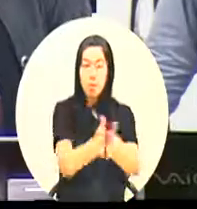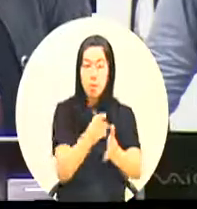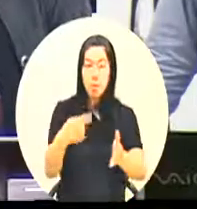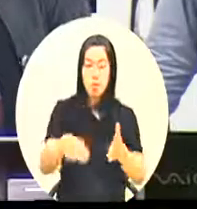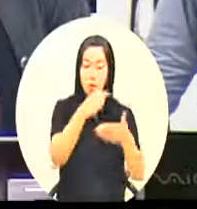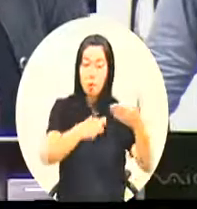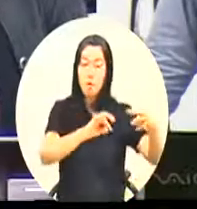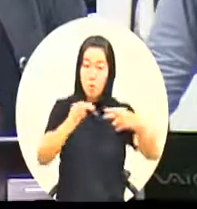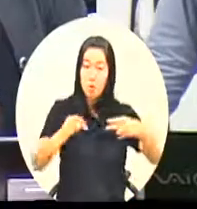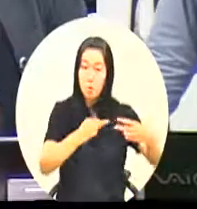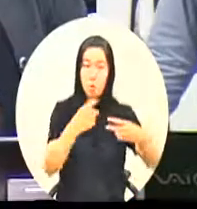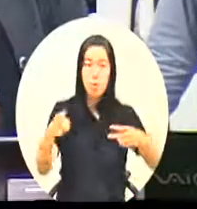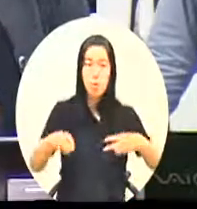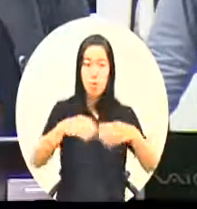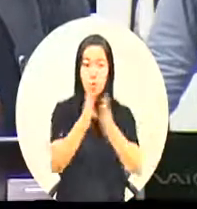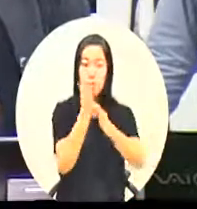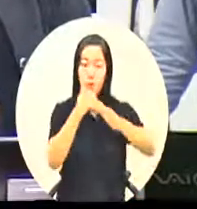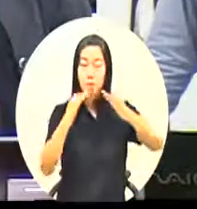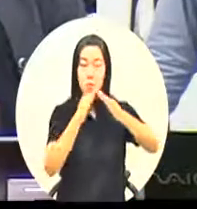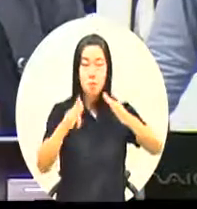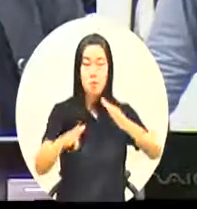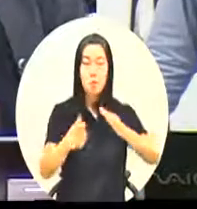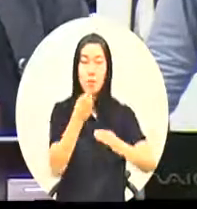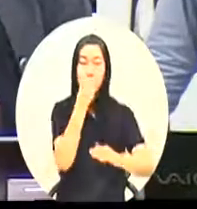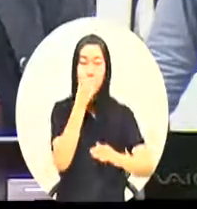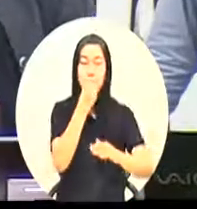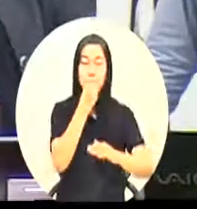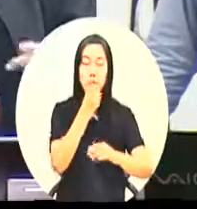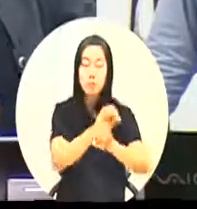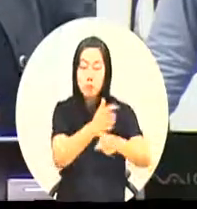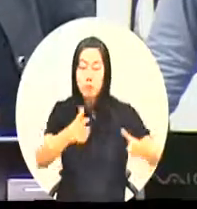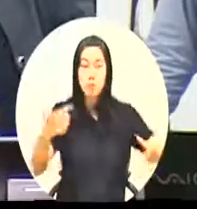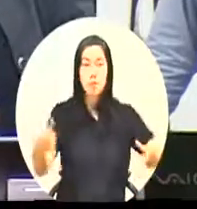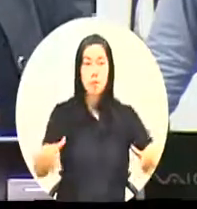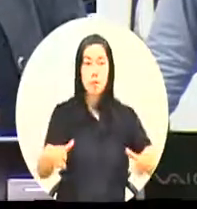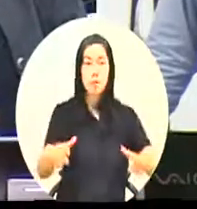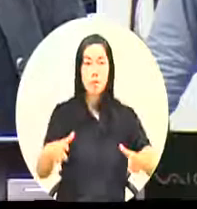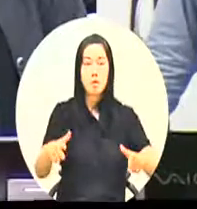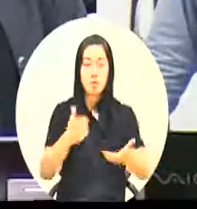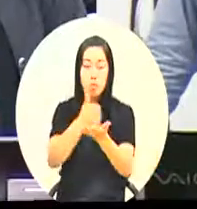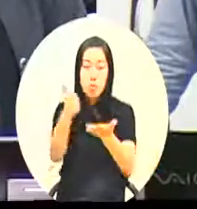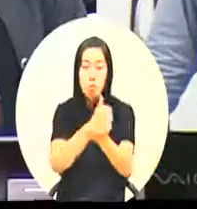订所有的学校食材的供应的契